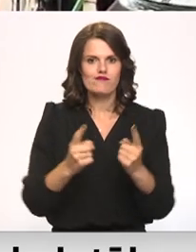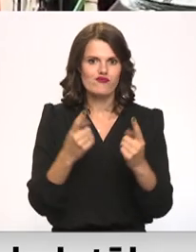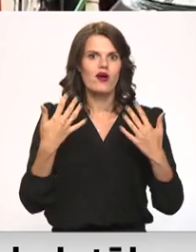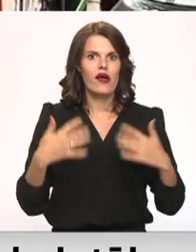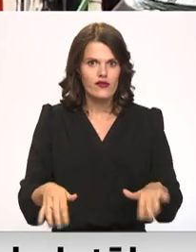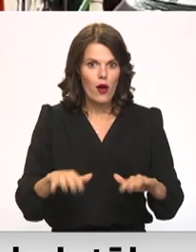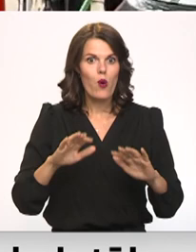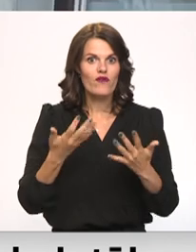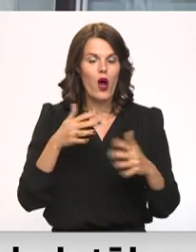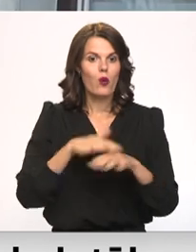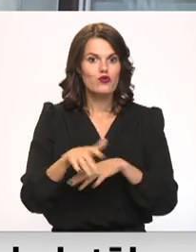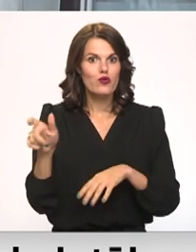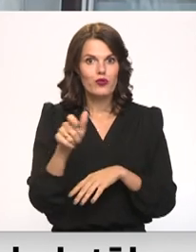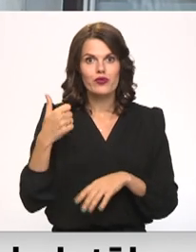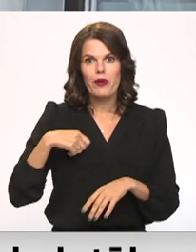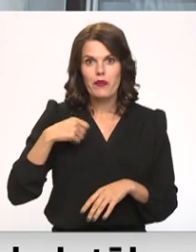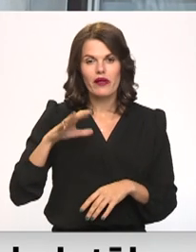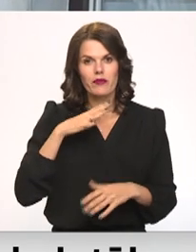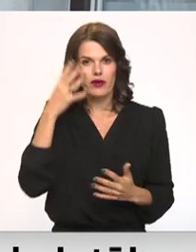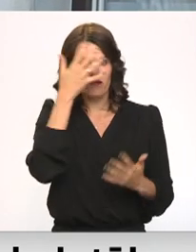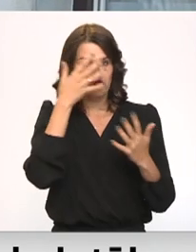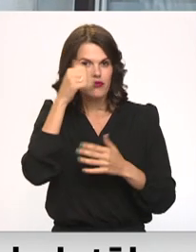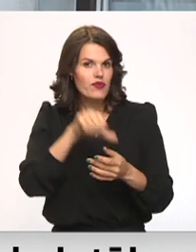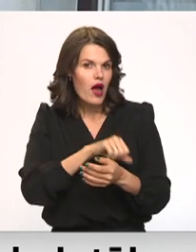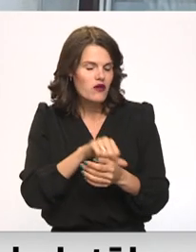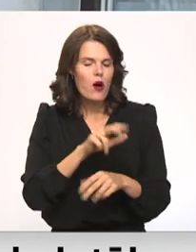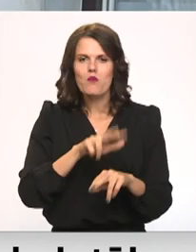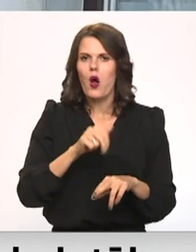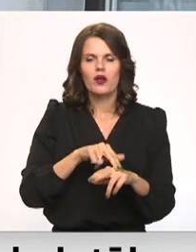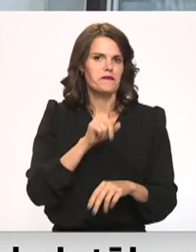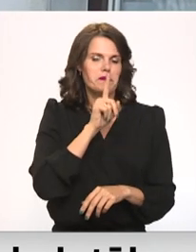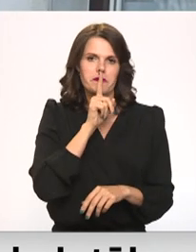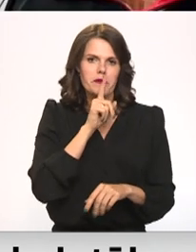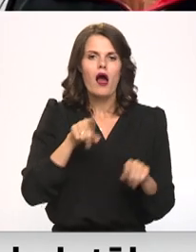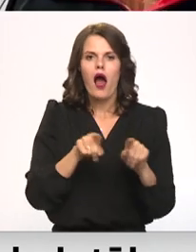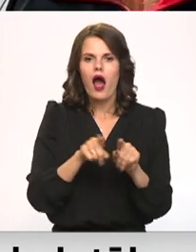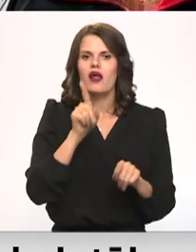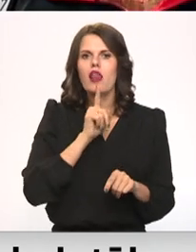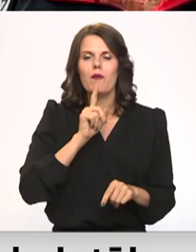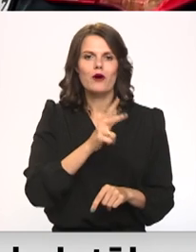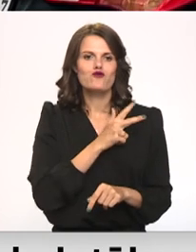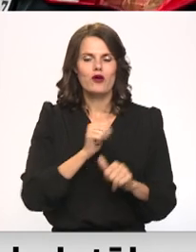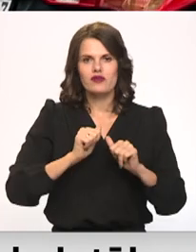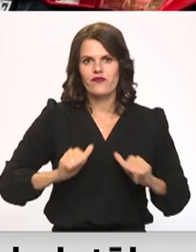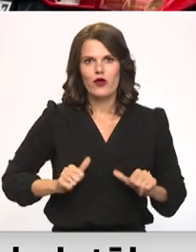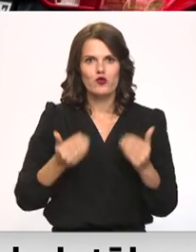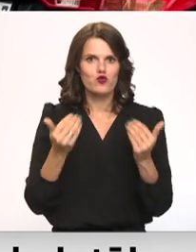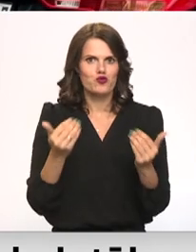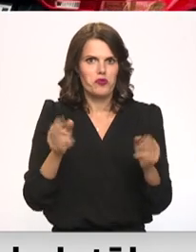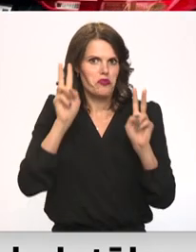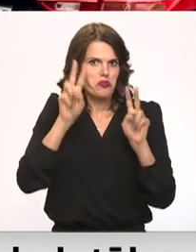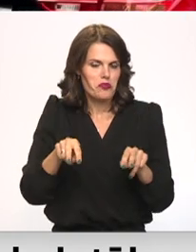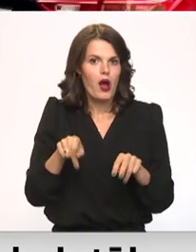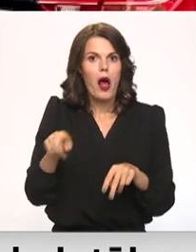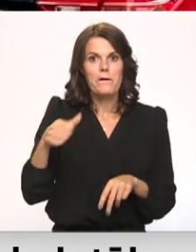Vai uzbrukuma brīdī meitene bijusi kāda apreibinoša vielu ietekmē, policija nekomentē. Arī Liepājas sociālajā dienestā šodien nezināja teikt,